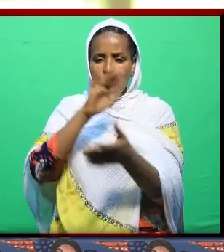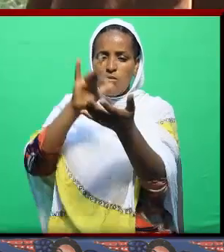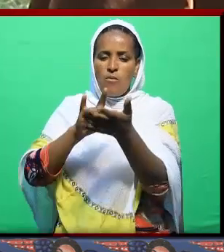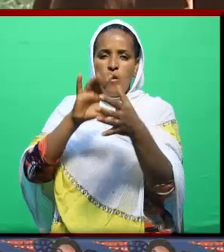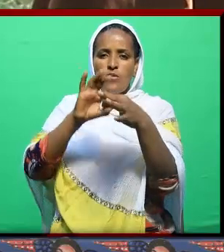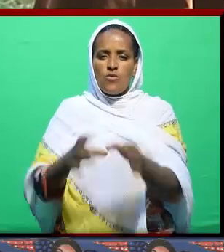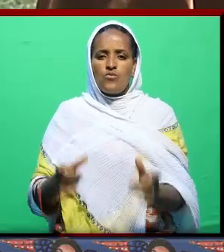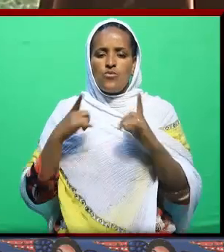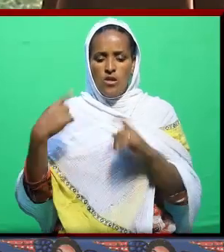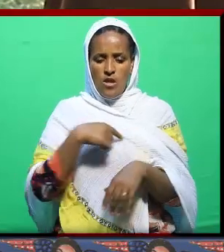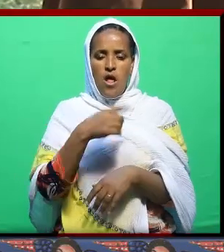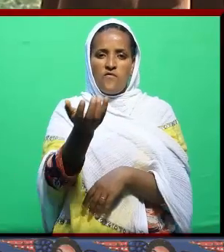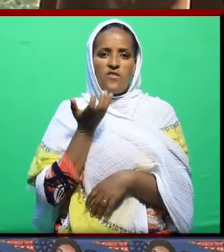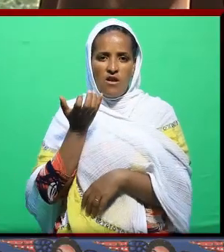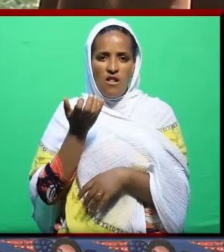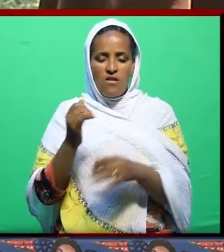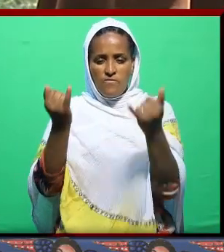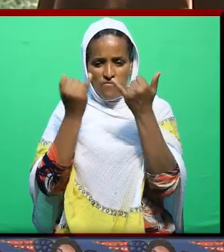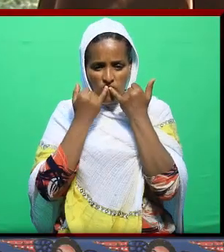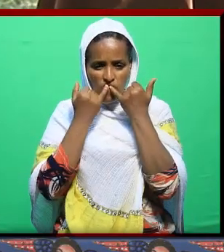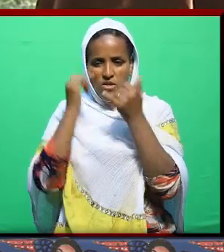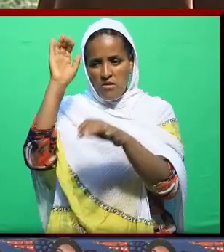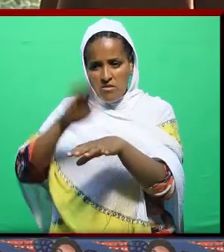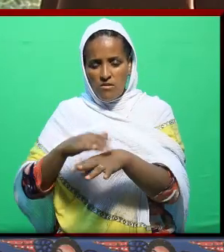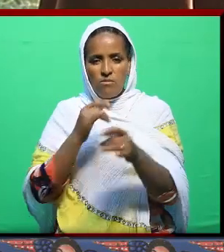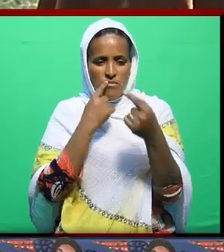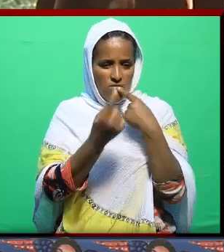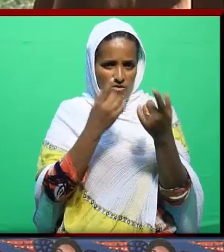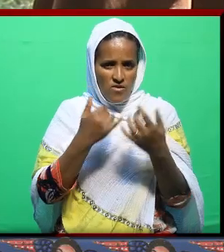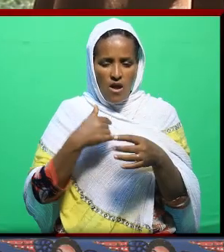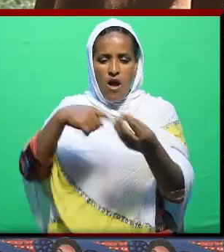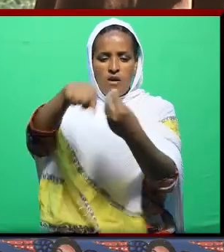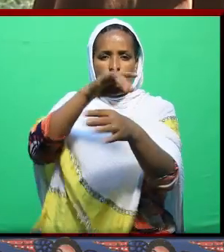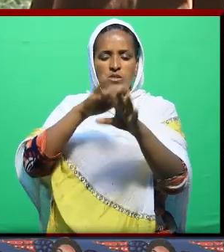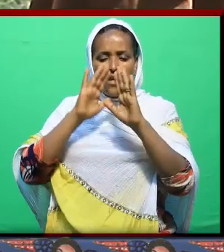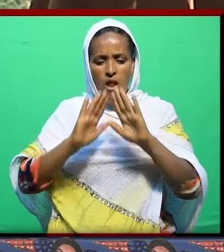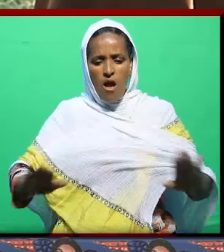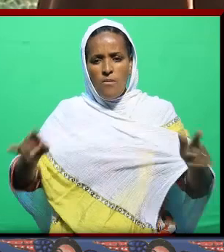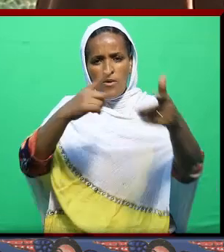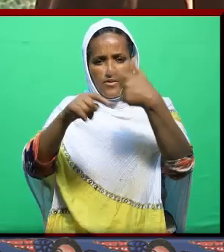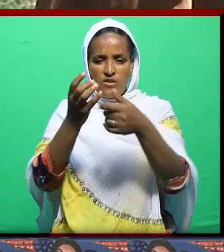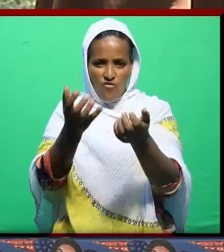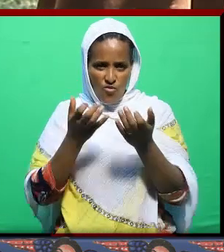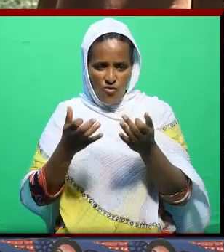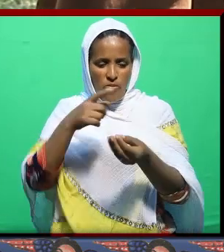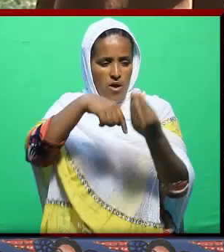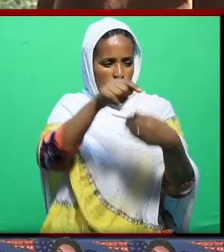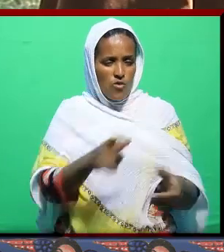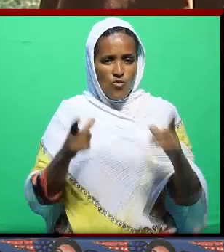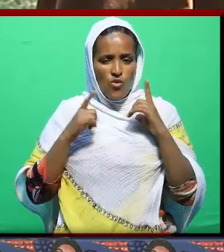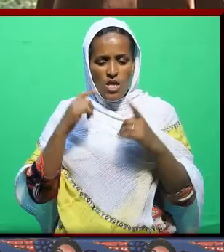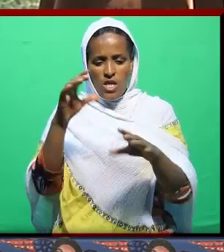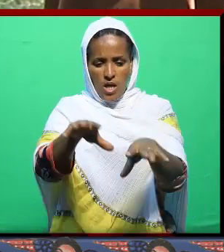سوتش بمحبراي نورو بدروم لا يفلغونال بماستارق سرا يفلغونال اكابي لا سلام بمامطات يفلغونال باكابي لا